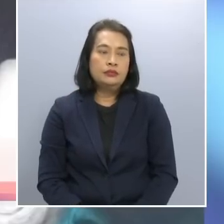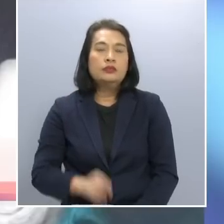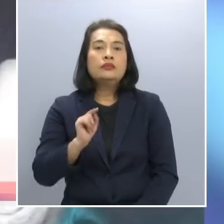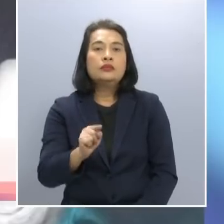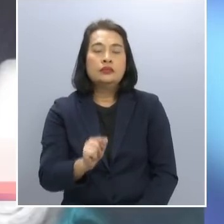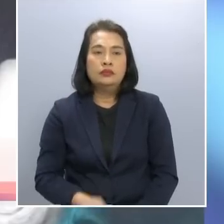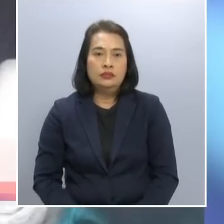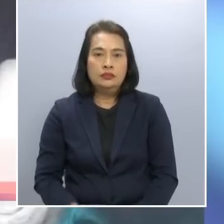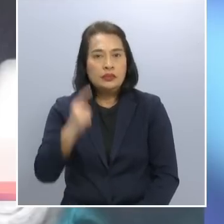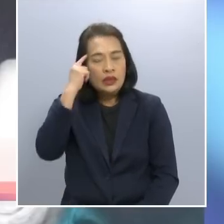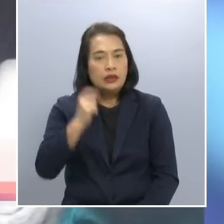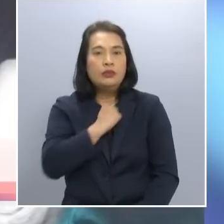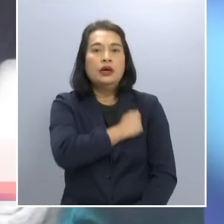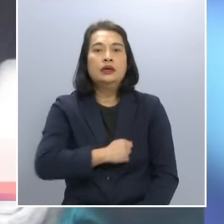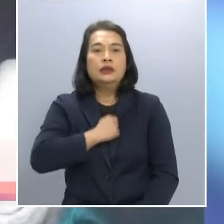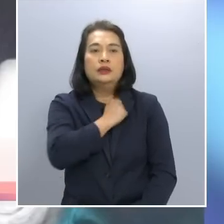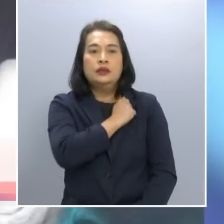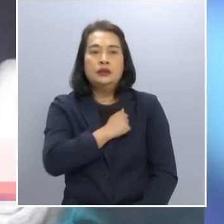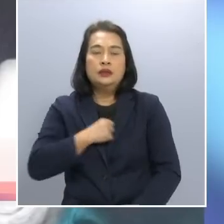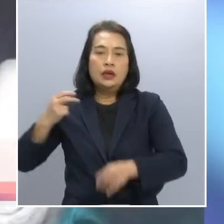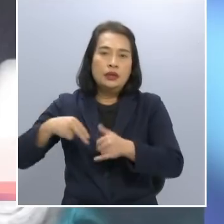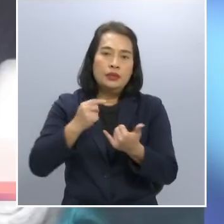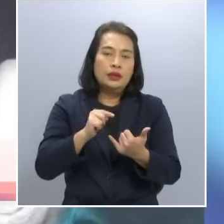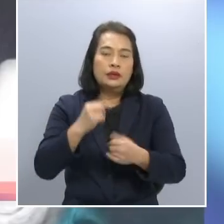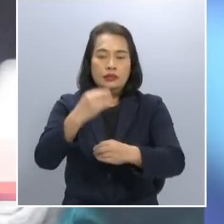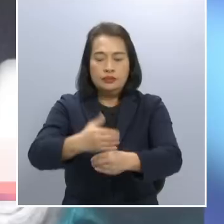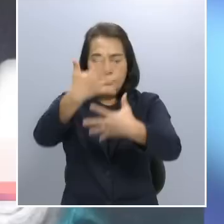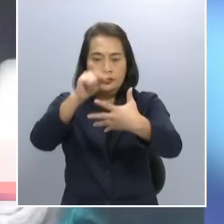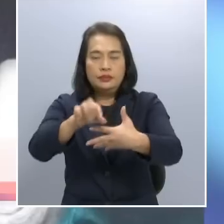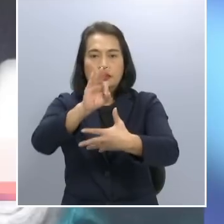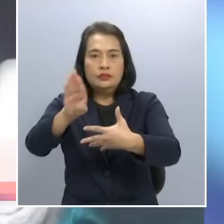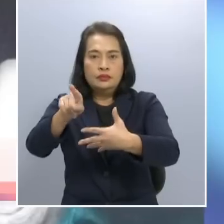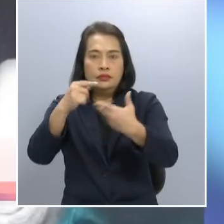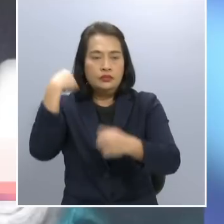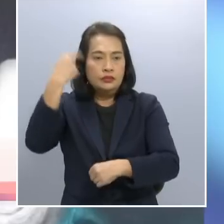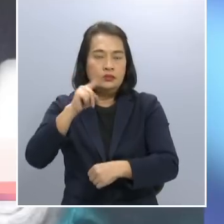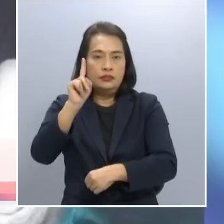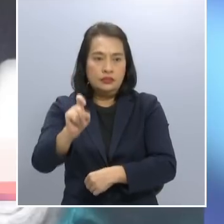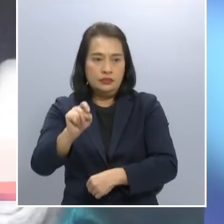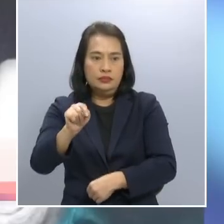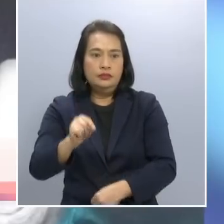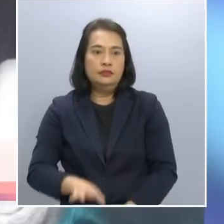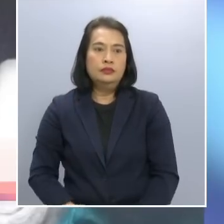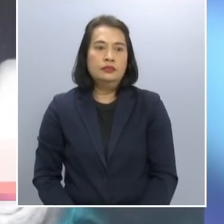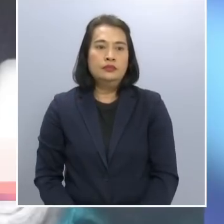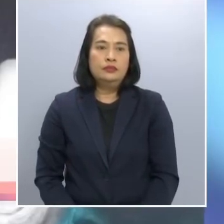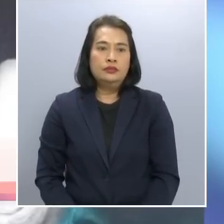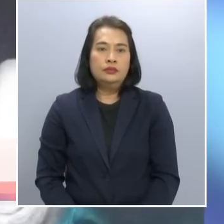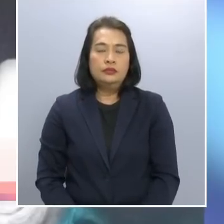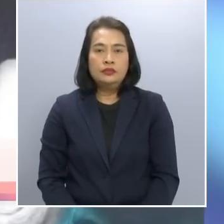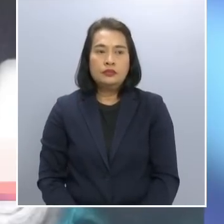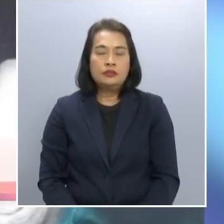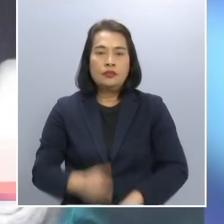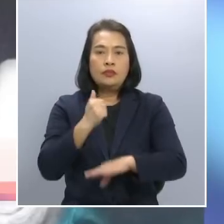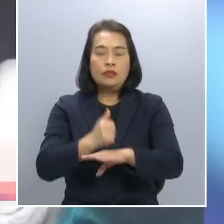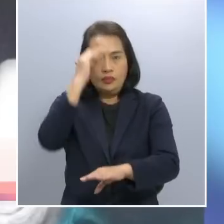ผู้ตายน่าจะเสียใจกับสิ่งที่ตัวเองทำลงไปแล้วทำให้แฟนสาวเสียชีวิตในทางคดีล่าสุดทางผู้กำกับ